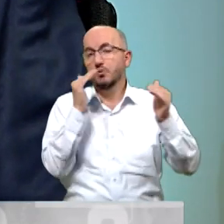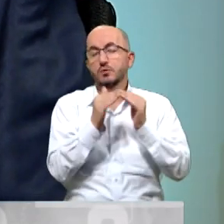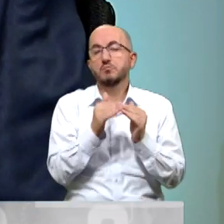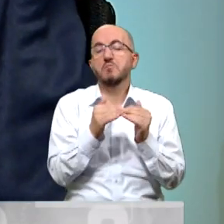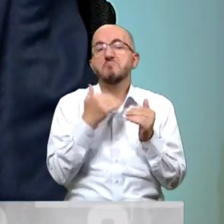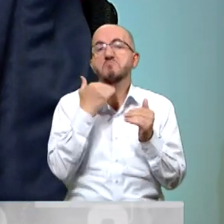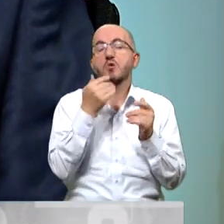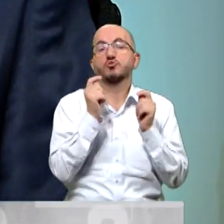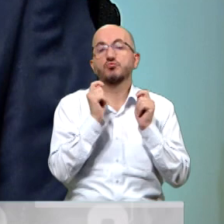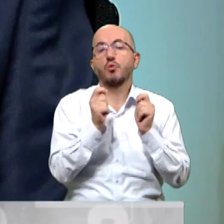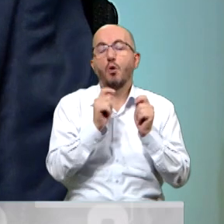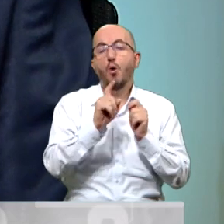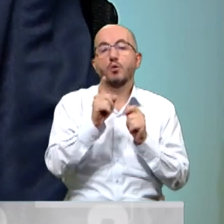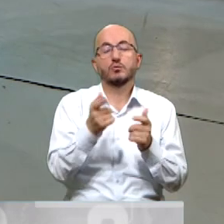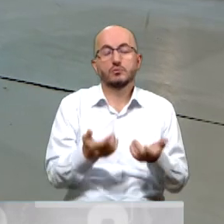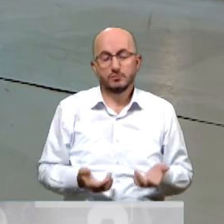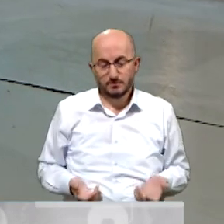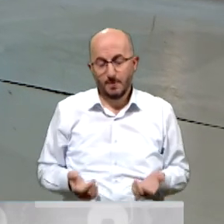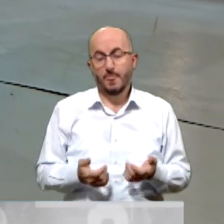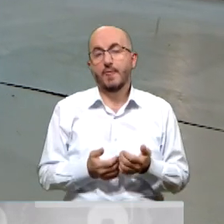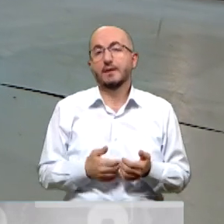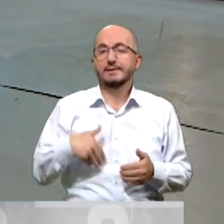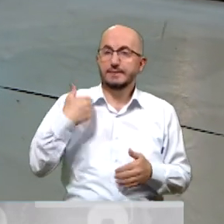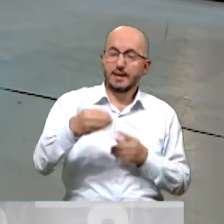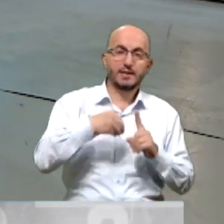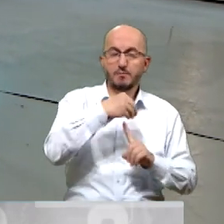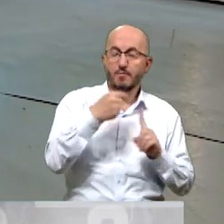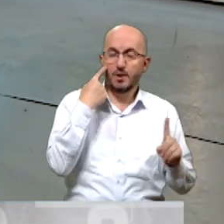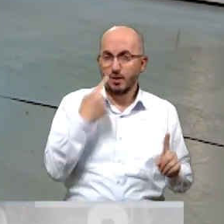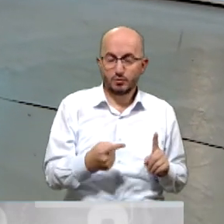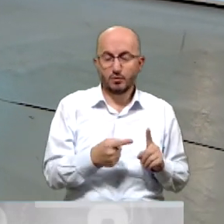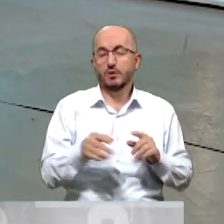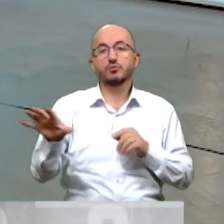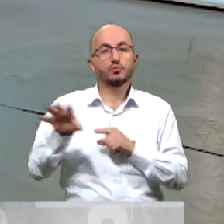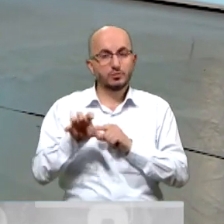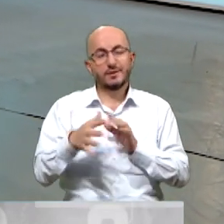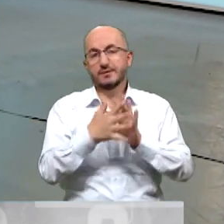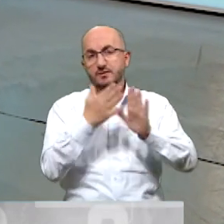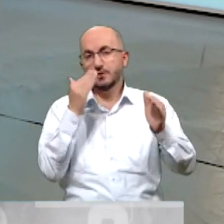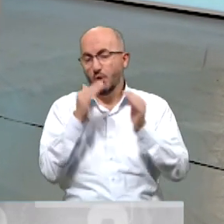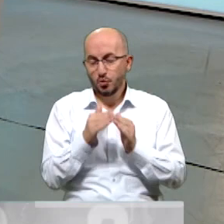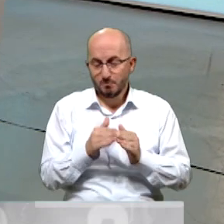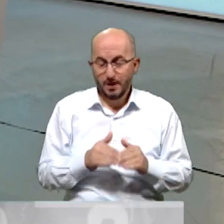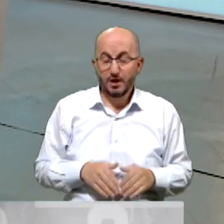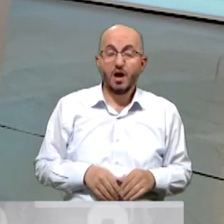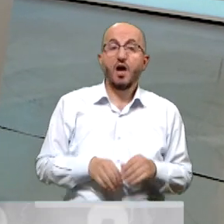imkanı çoğu zaman bulunmamaktadır. Diğer imamlara göre bunlar sünnettir. Bu bakımdan hacılarımız